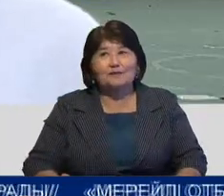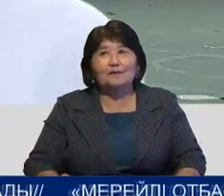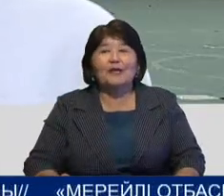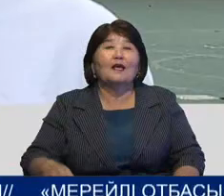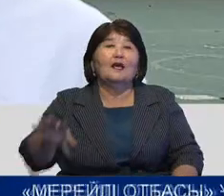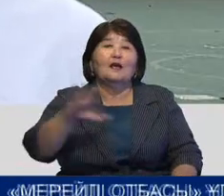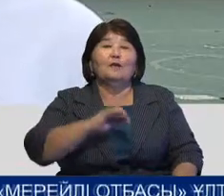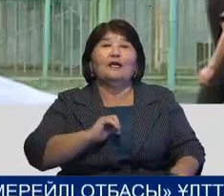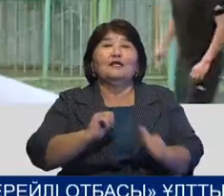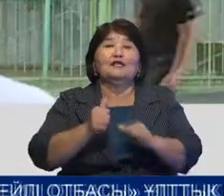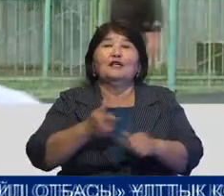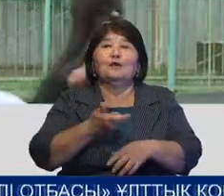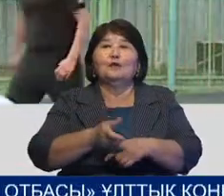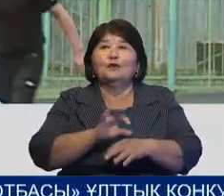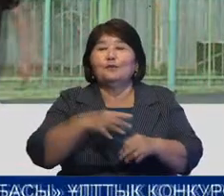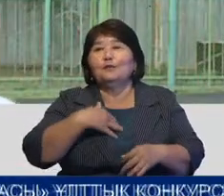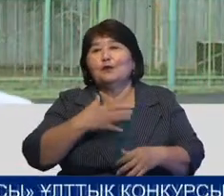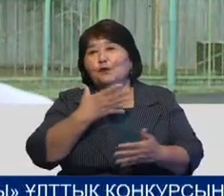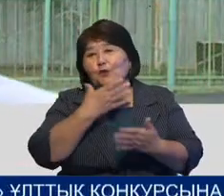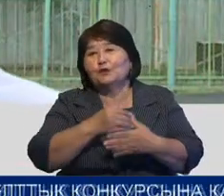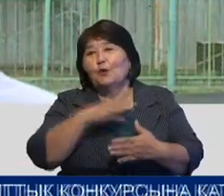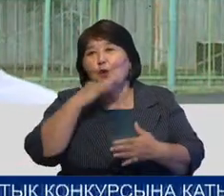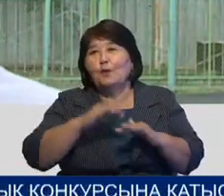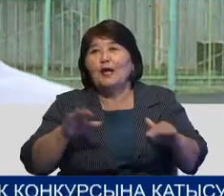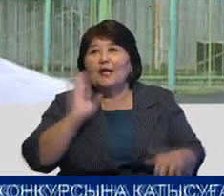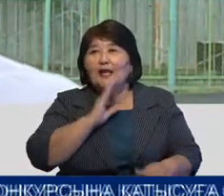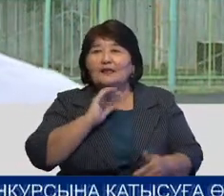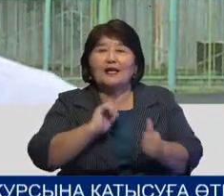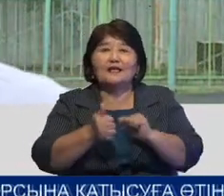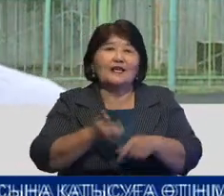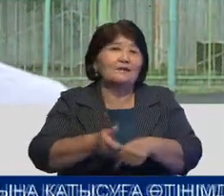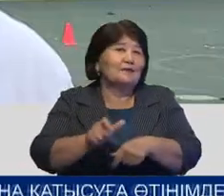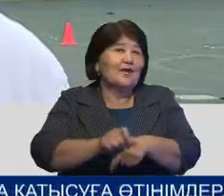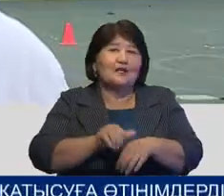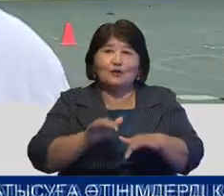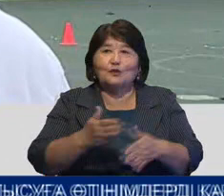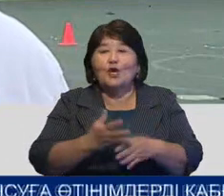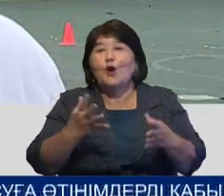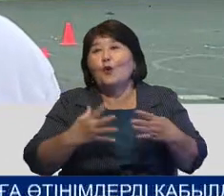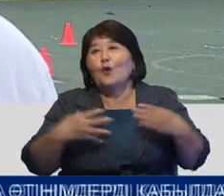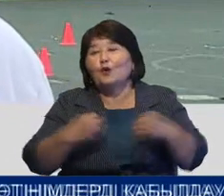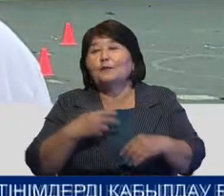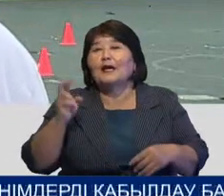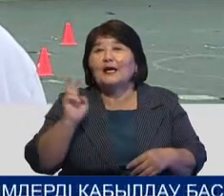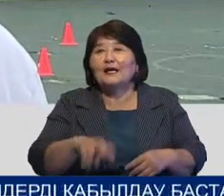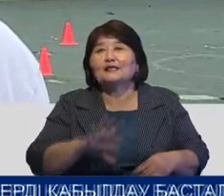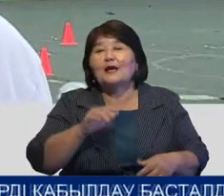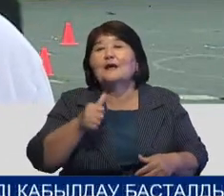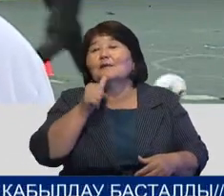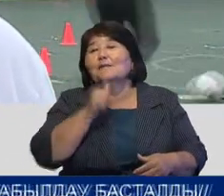Сайысымыз өте керемет өтіп жатыр. Көзім көп балалы анамын. Сайыс жақсы өтіп жатыр. Отбасыммен